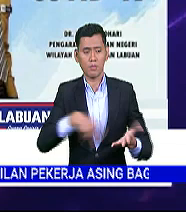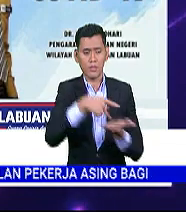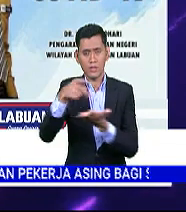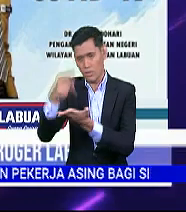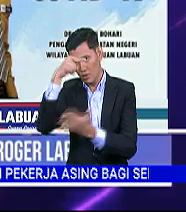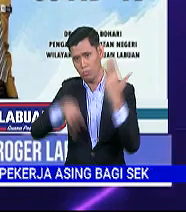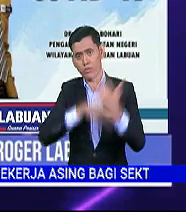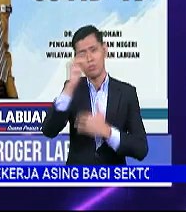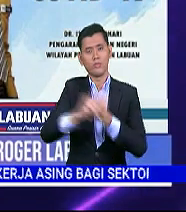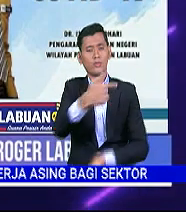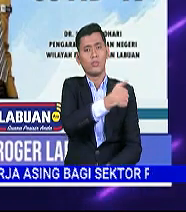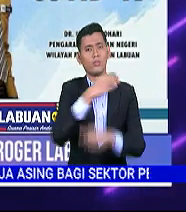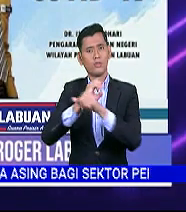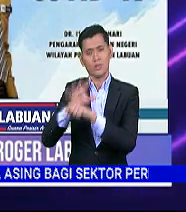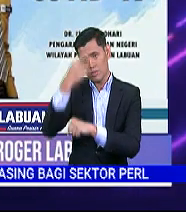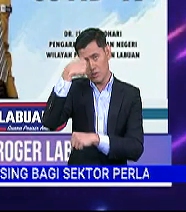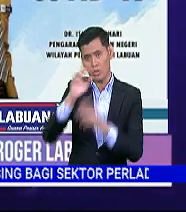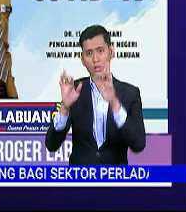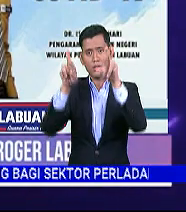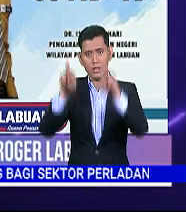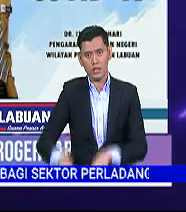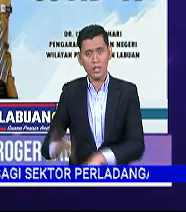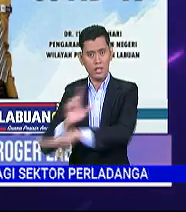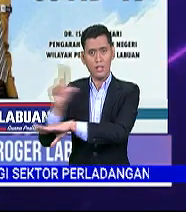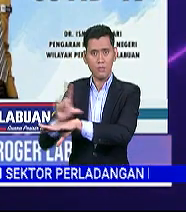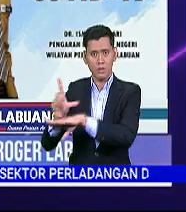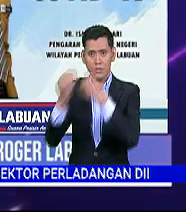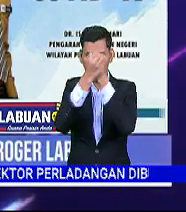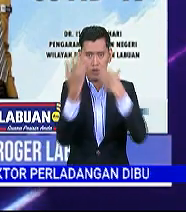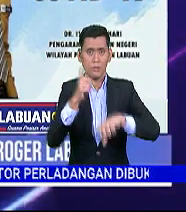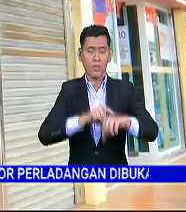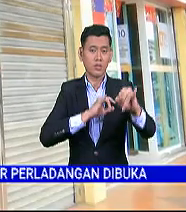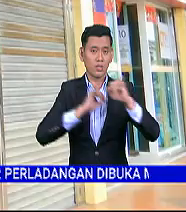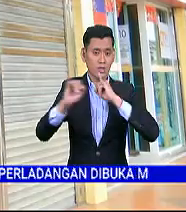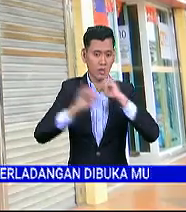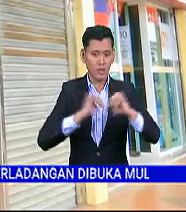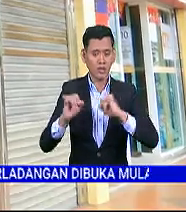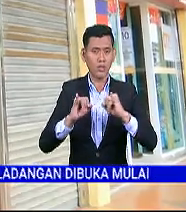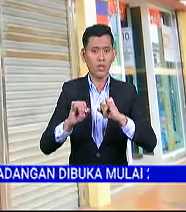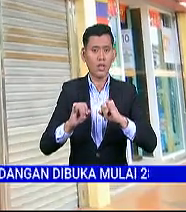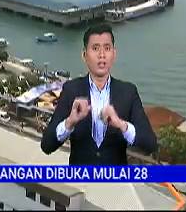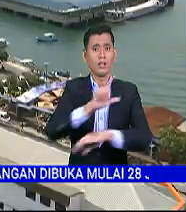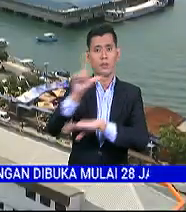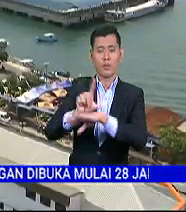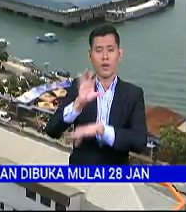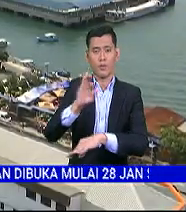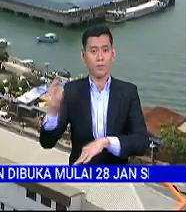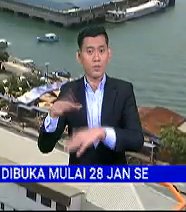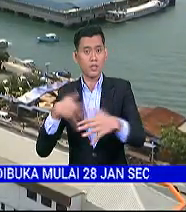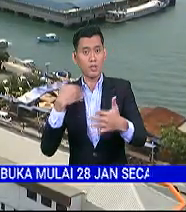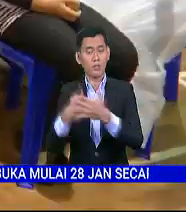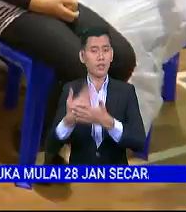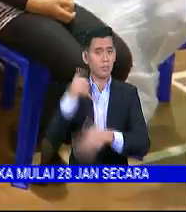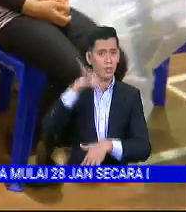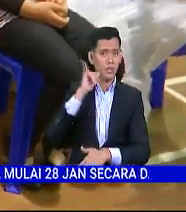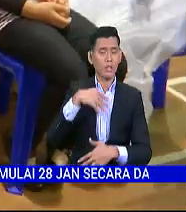program pemvaksinan kepada warga Labuan. Beliau menyatakan perkara itu menerusi temubual segmen Roja-Roja Labuan FM. Sehingga semalam,